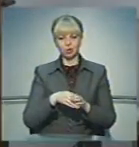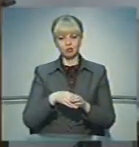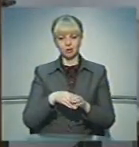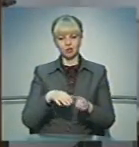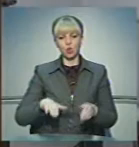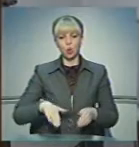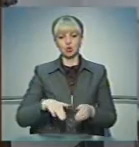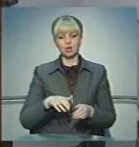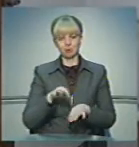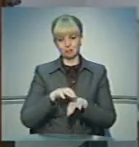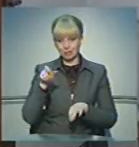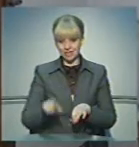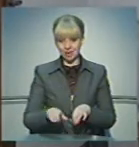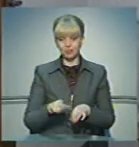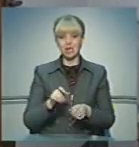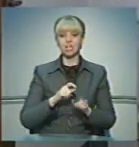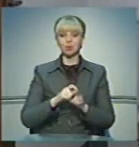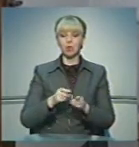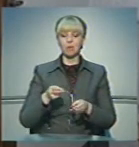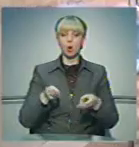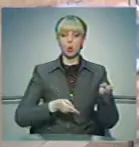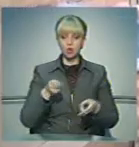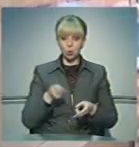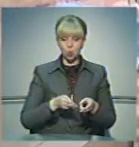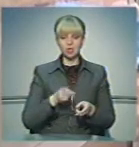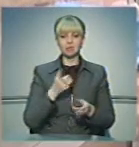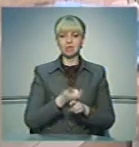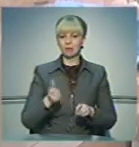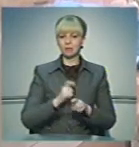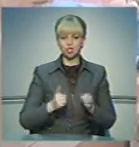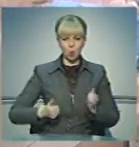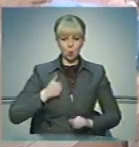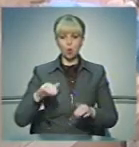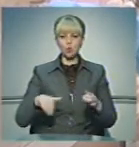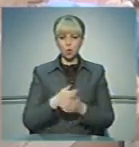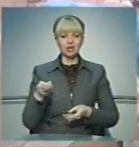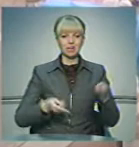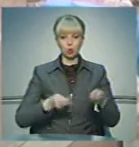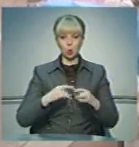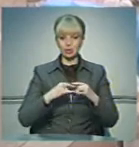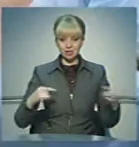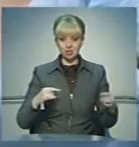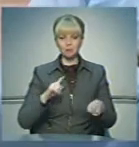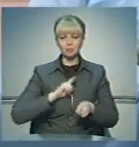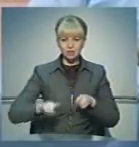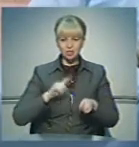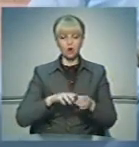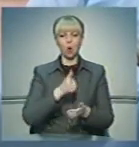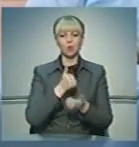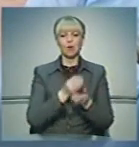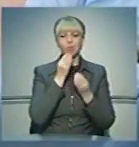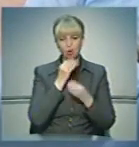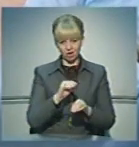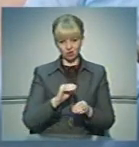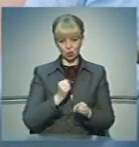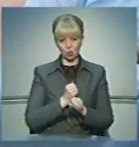пацієнту. За словами судинного хірурга Юрія Олінника, найбільша гордість – новий хірургічний стіл, який пришвидшує, а головне –